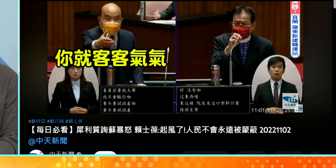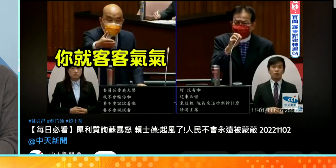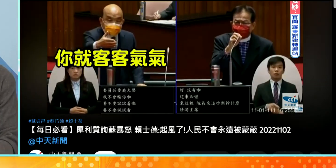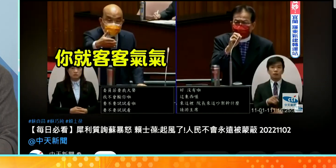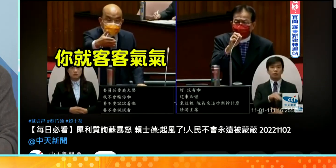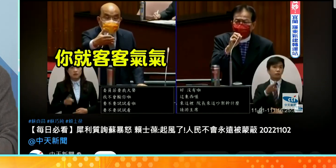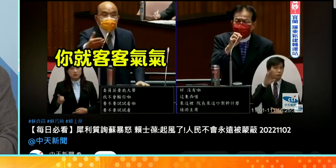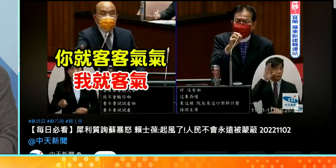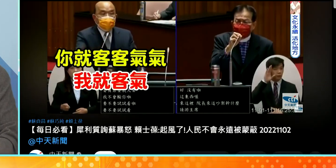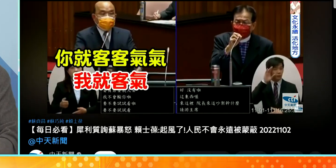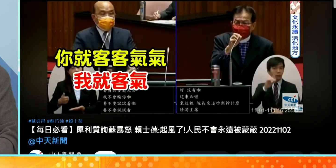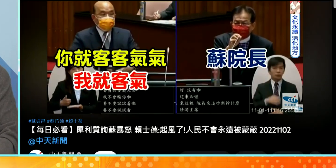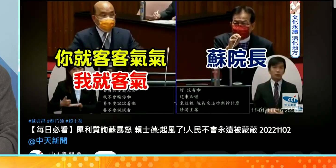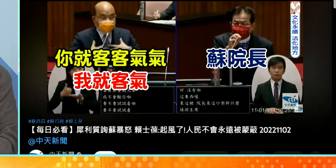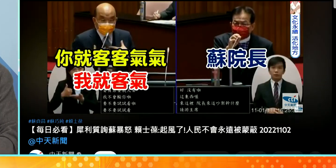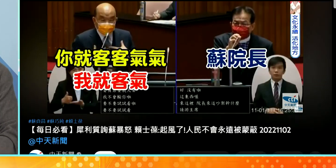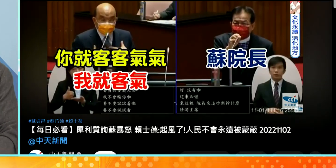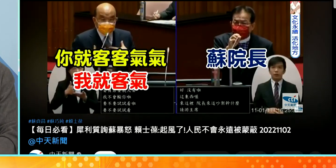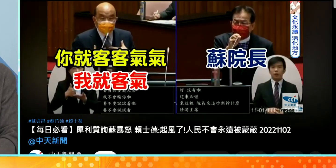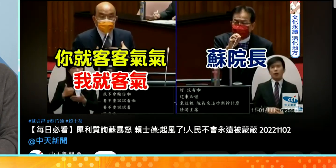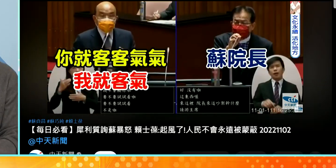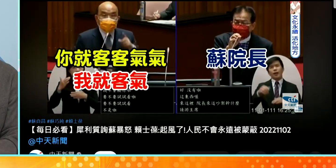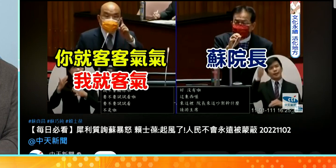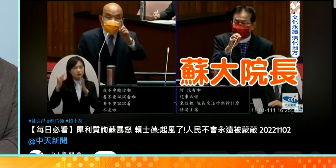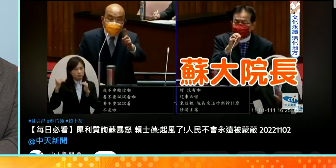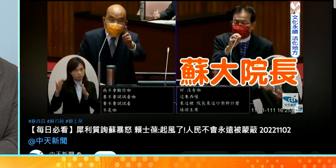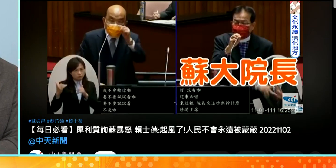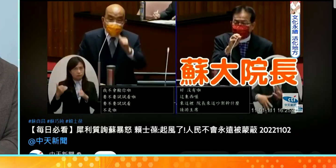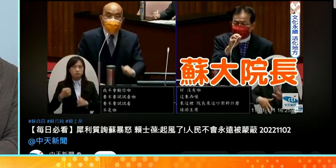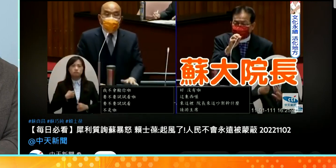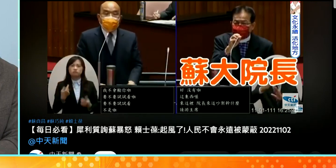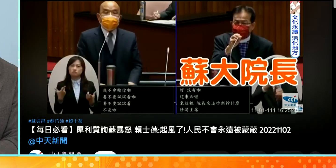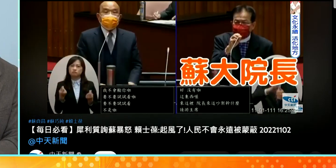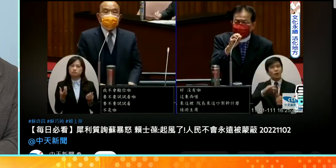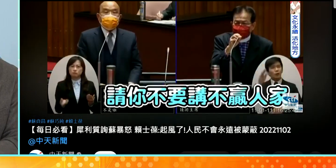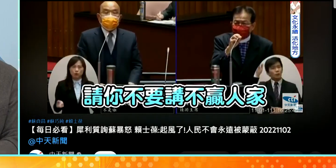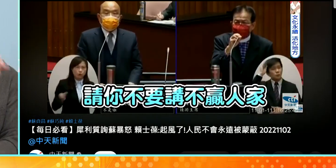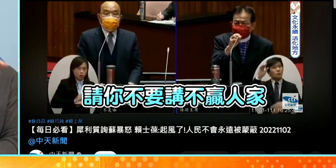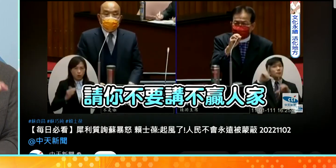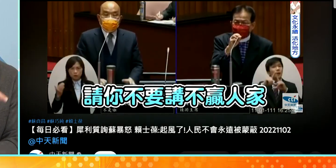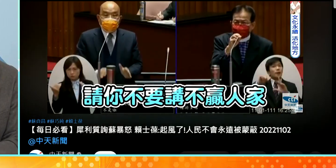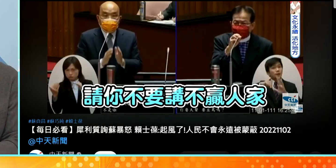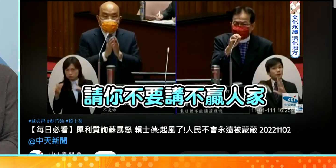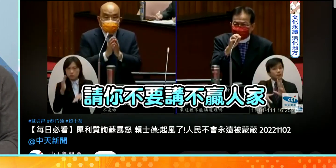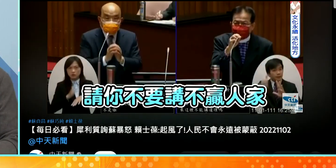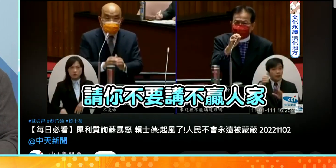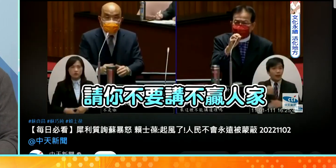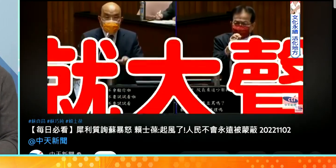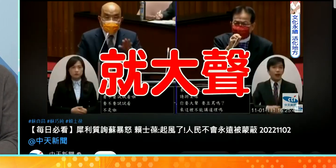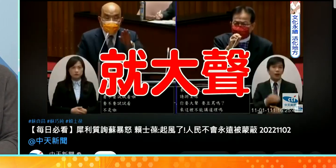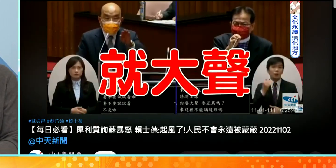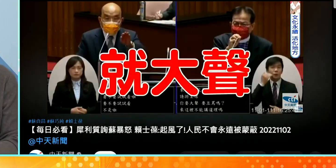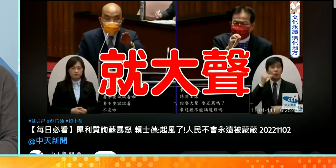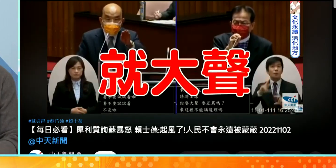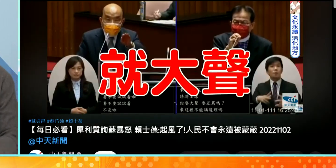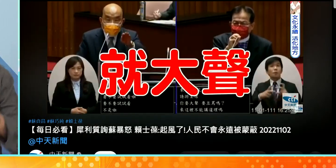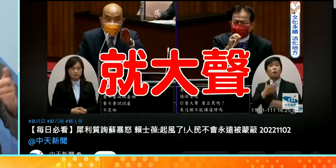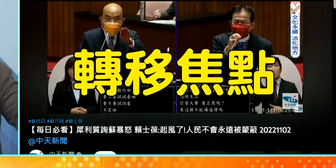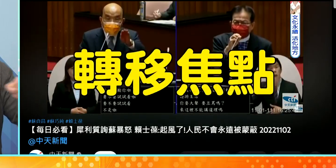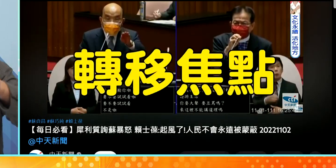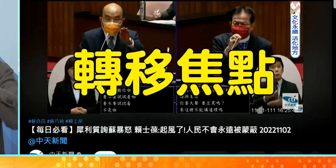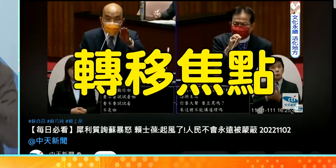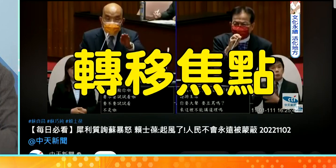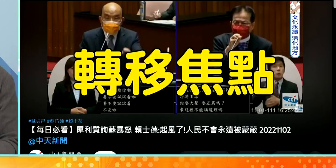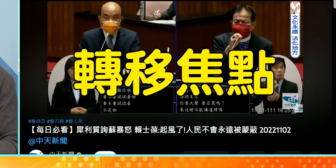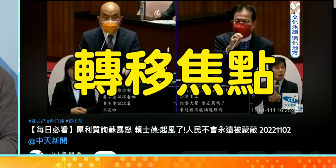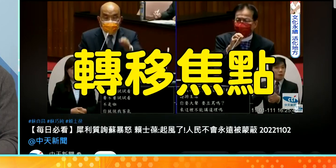问他，让他晾在一边，哎，我问部会首长就好了，除非是真的需要苏贞昌表达意见的，比如说像这